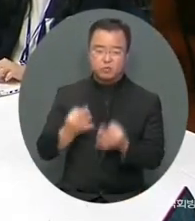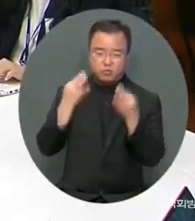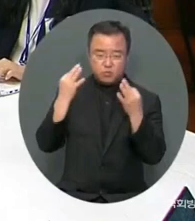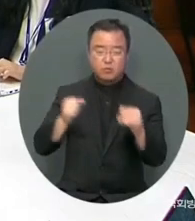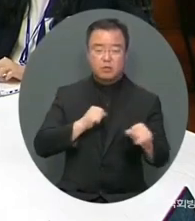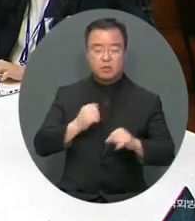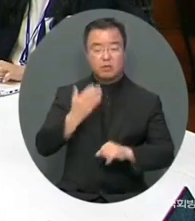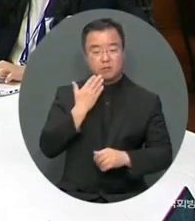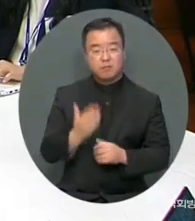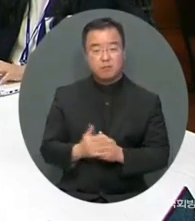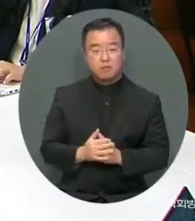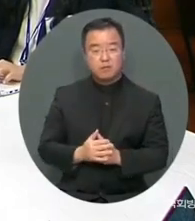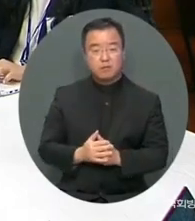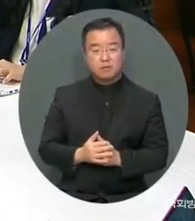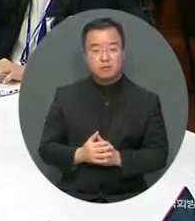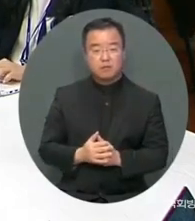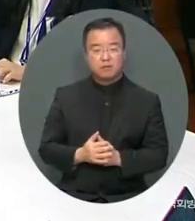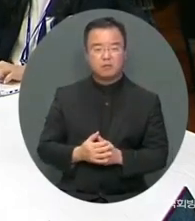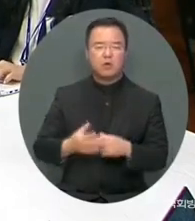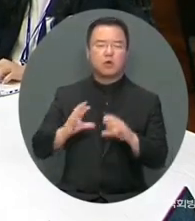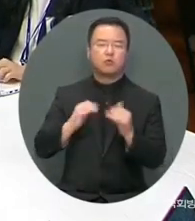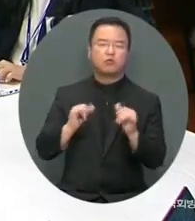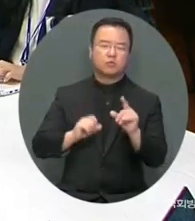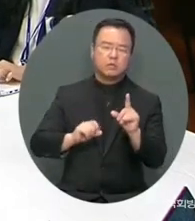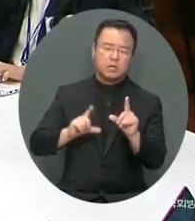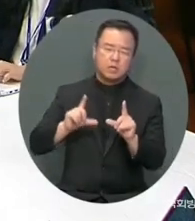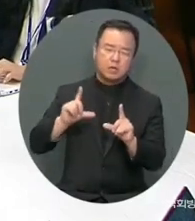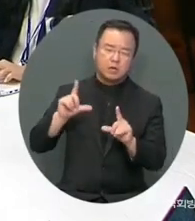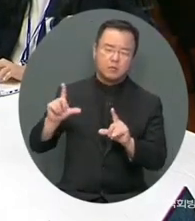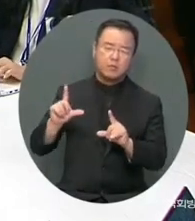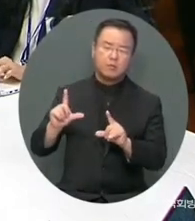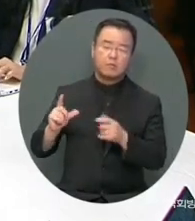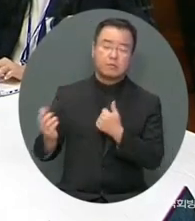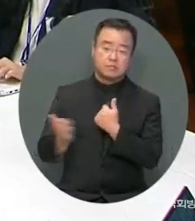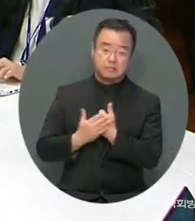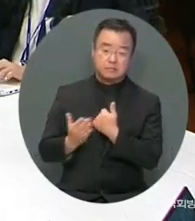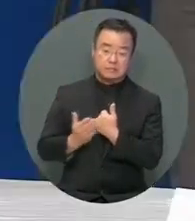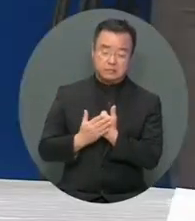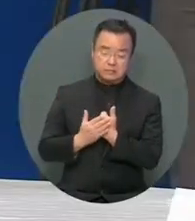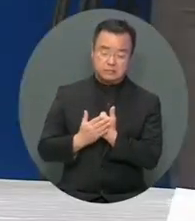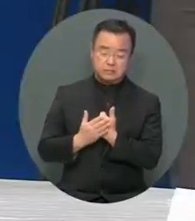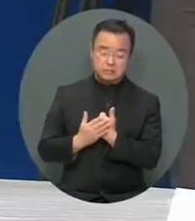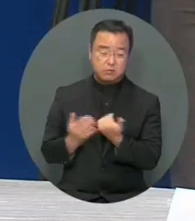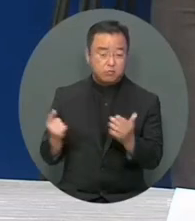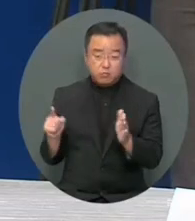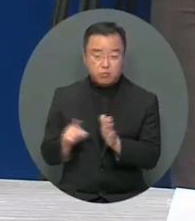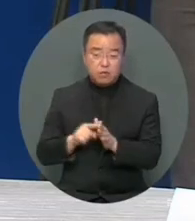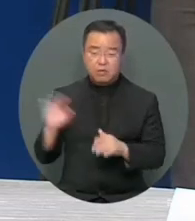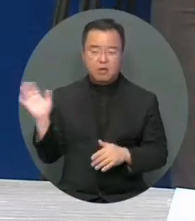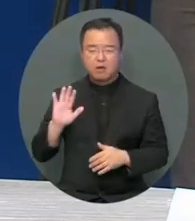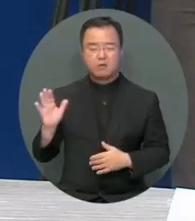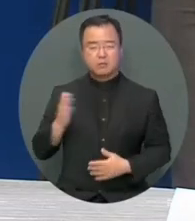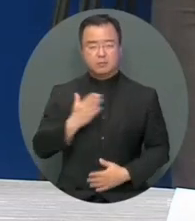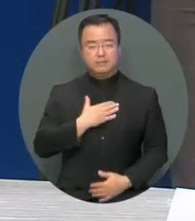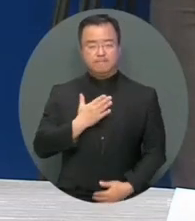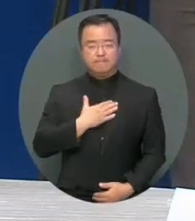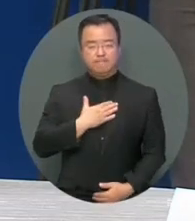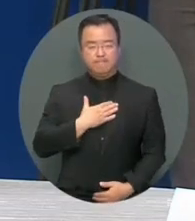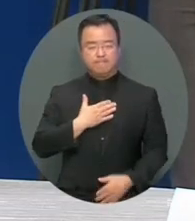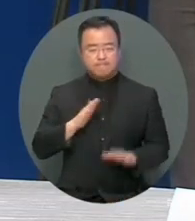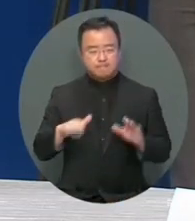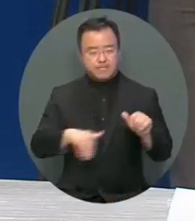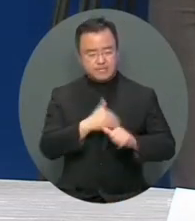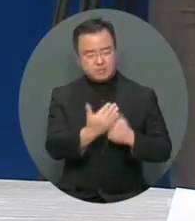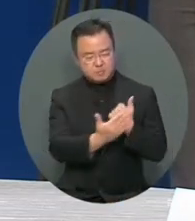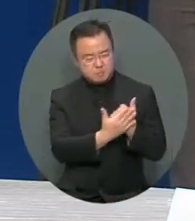보니까 국민 대다수의 지지를 얻는 정치를 하기보다는 일단은 자기 극단적인